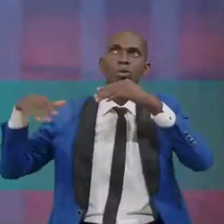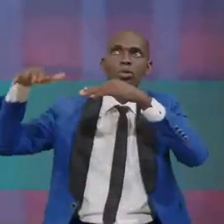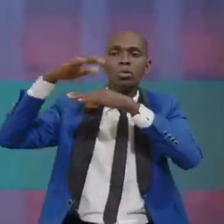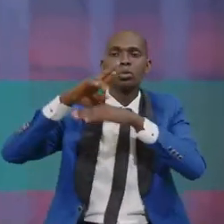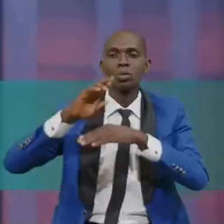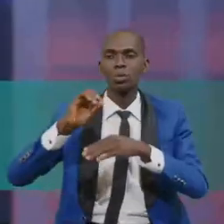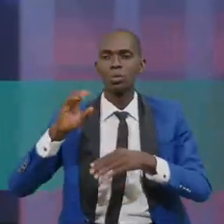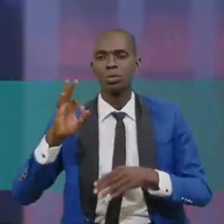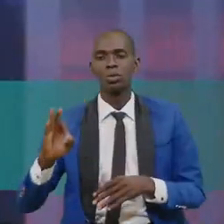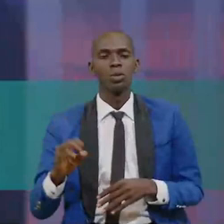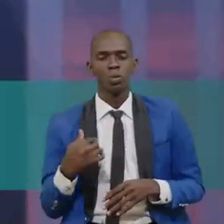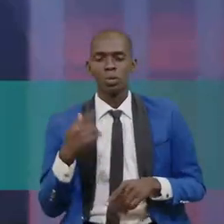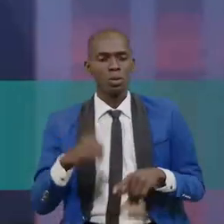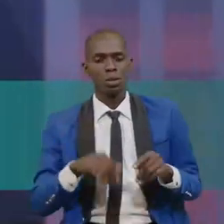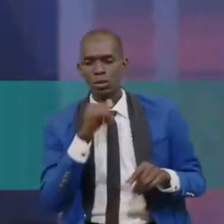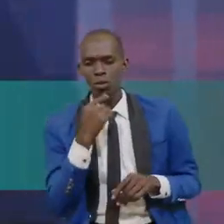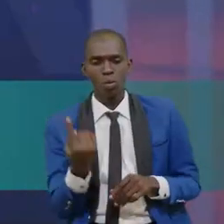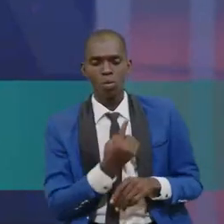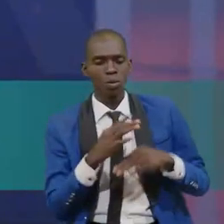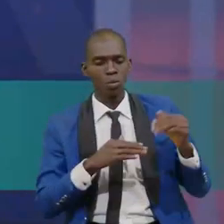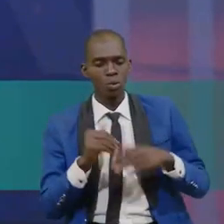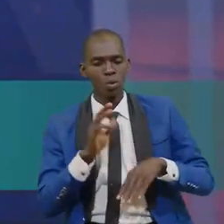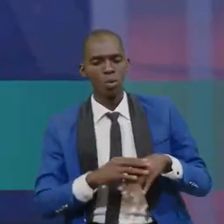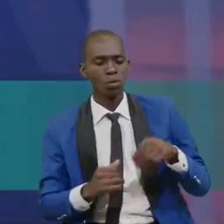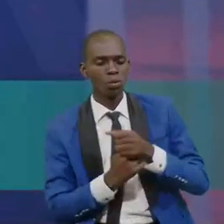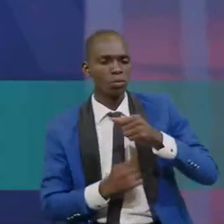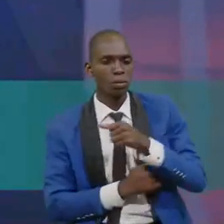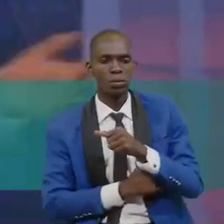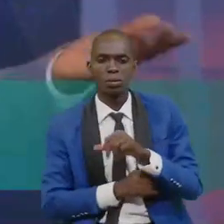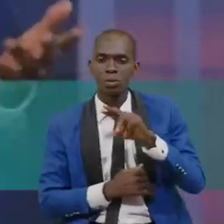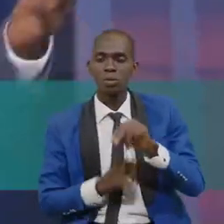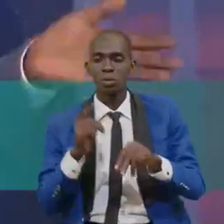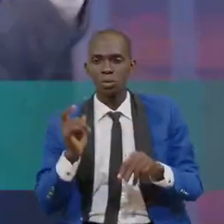pas poser la fondation à tout moment. Quand nous bâtissons un